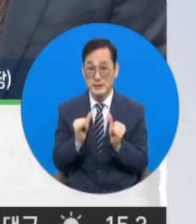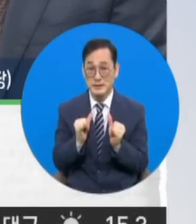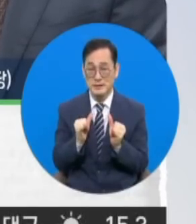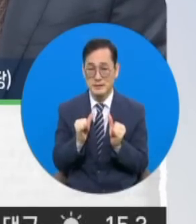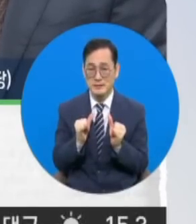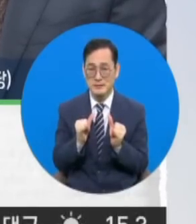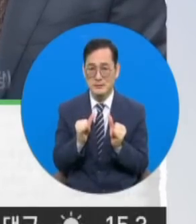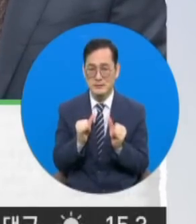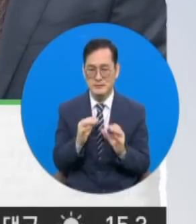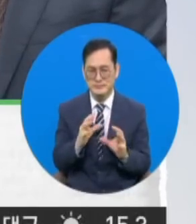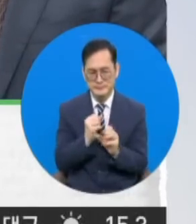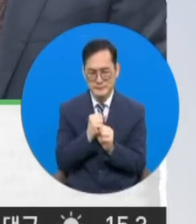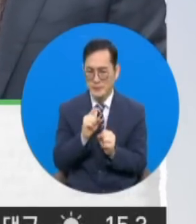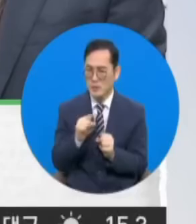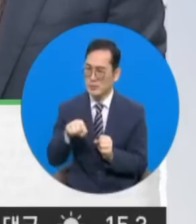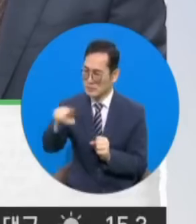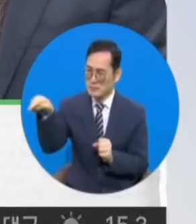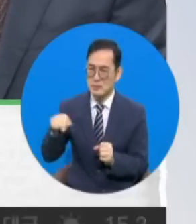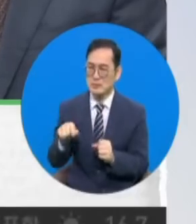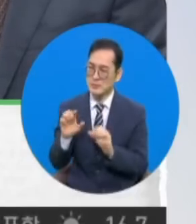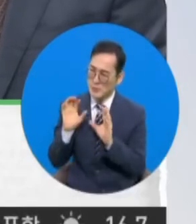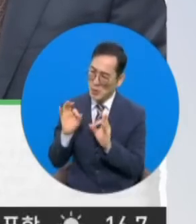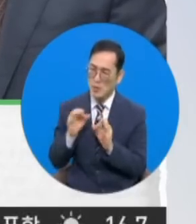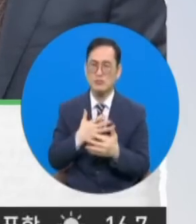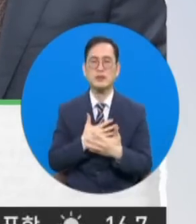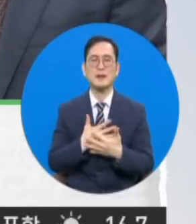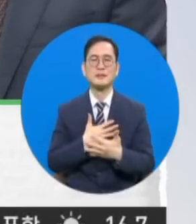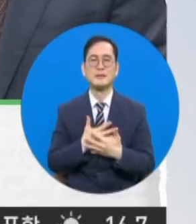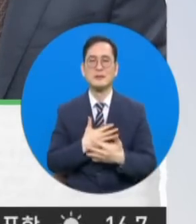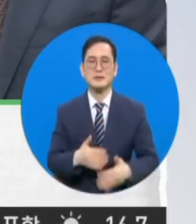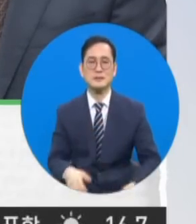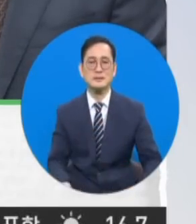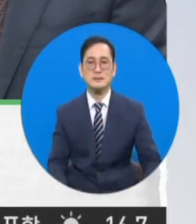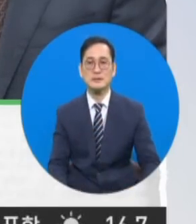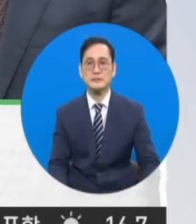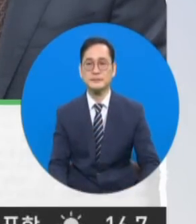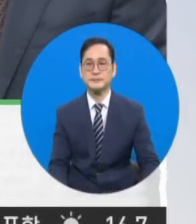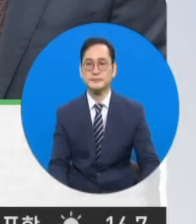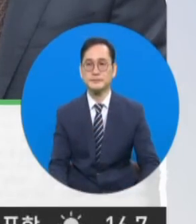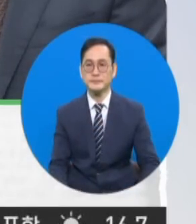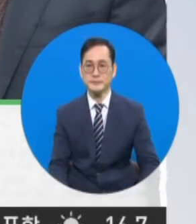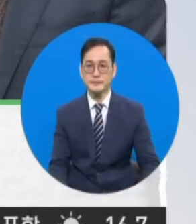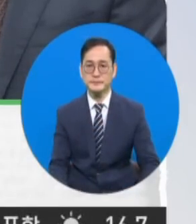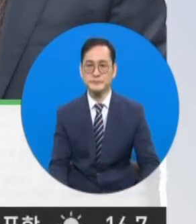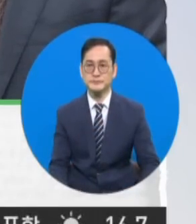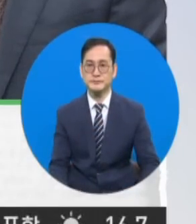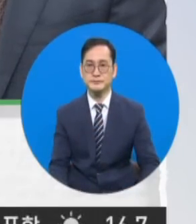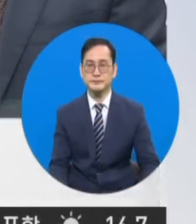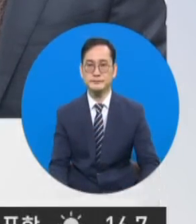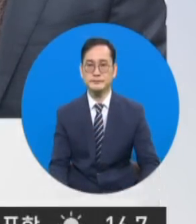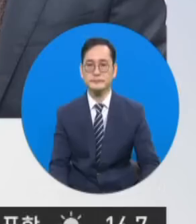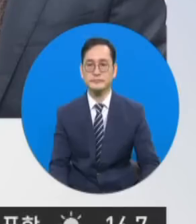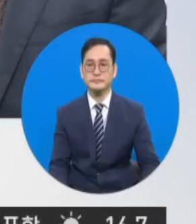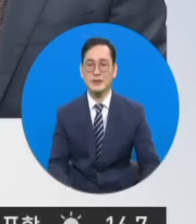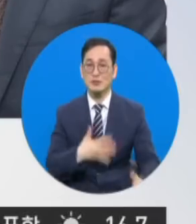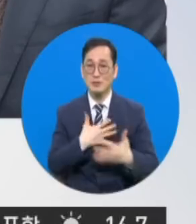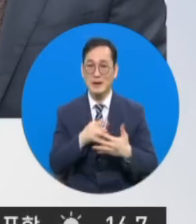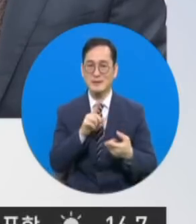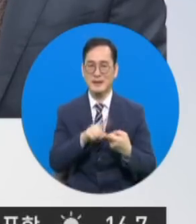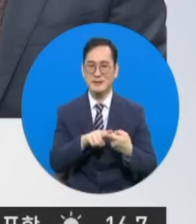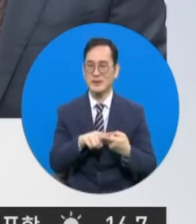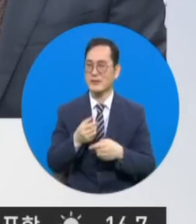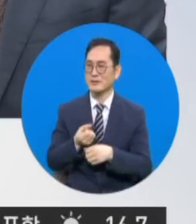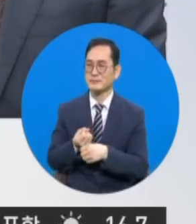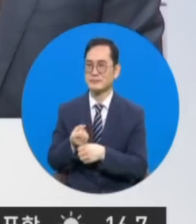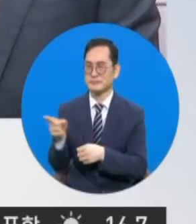것은 맞는 것 같습니다 그럼 불안한 부분을 정치적 수사로서 이제 비판을 한 것이고 사실 이번 한일